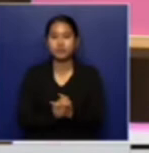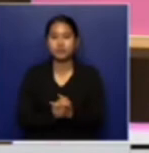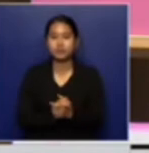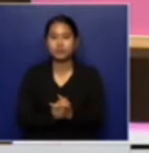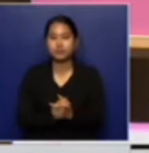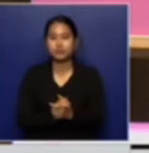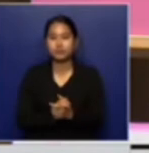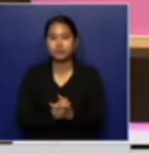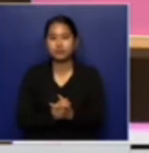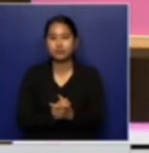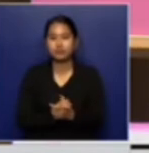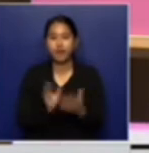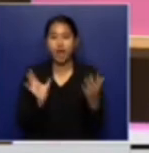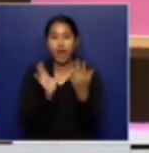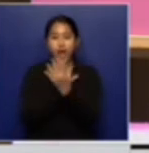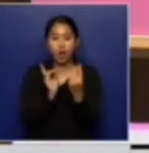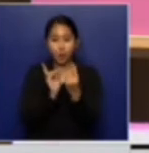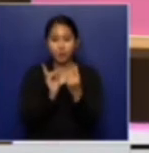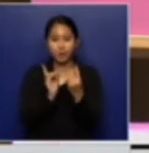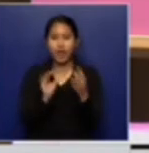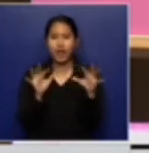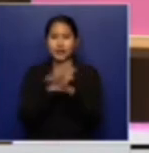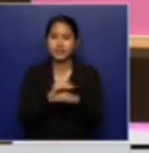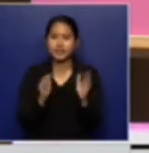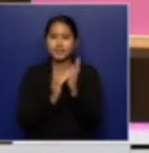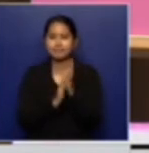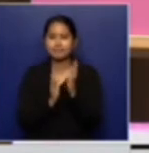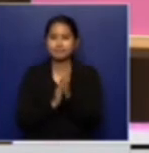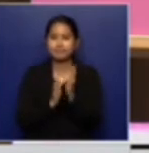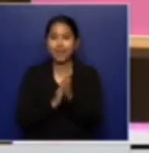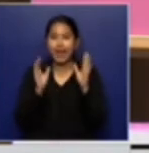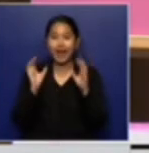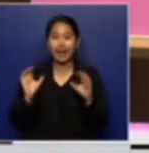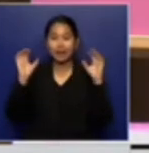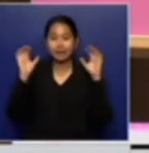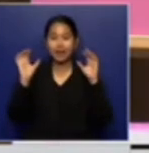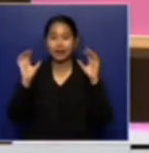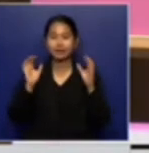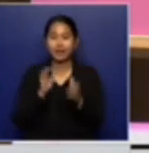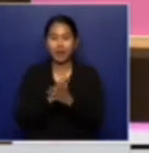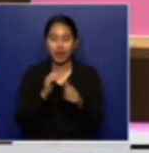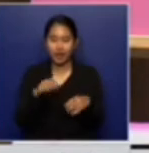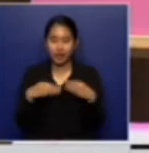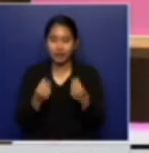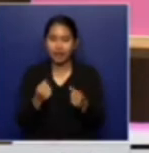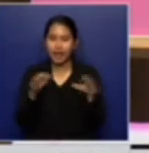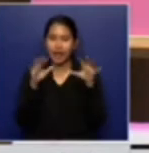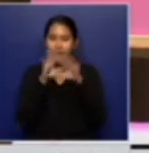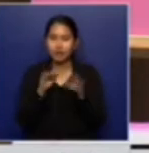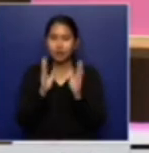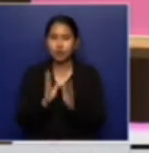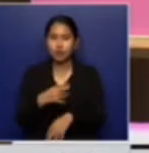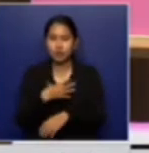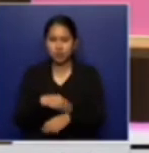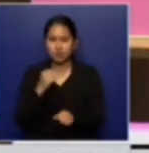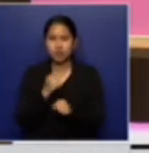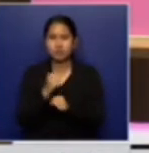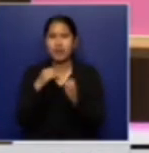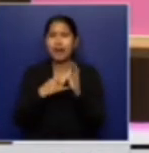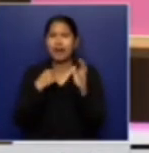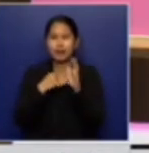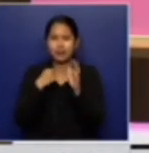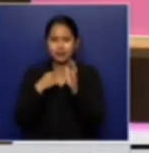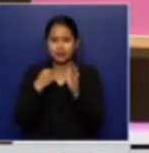จะเชียร์รัฐบาลเชียร์รัฐบาลให้เกิดความนิยมเนี่ยมันทำง่ายครับทำง่